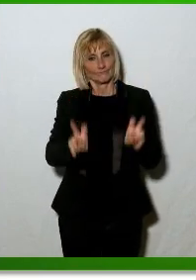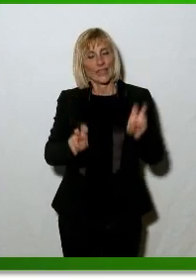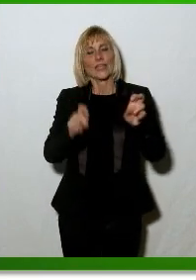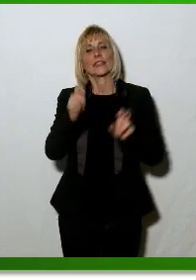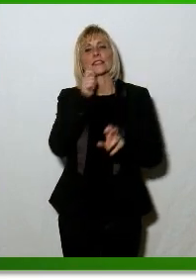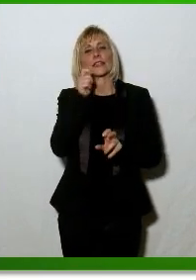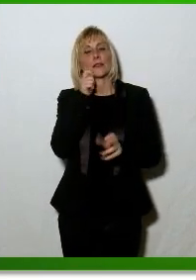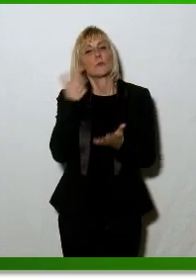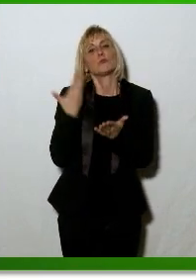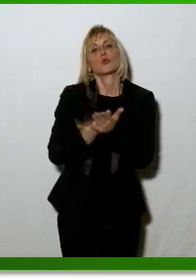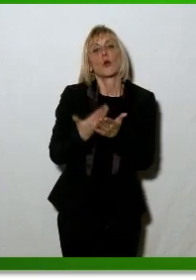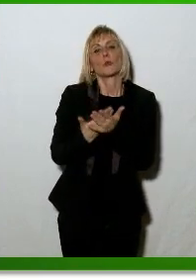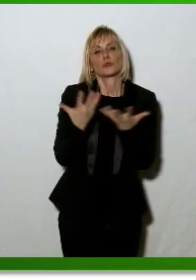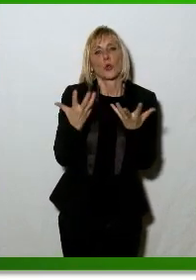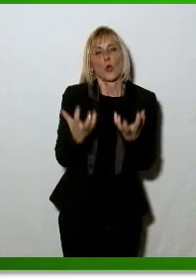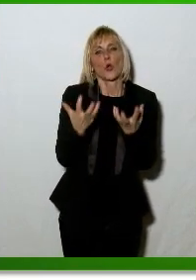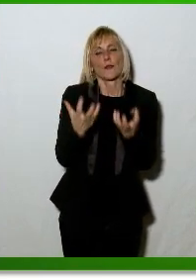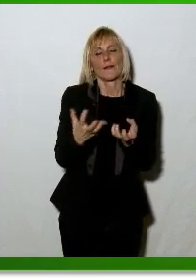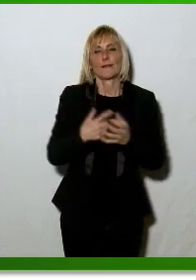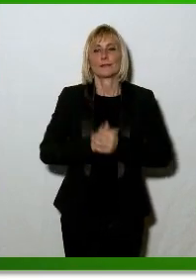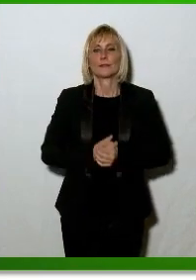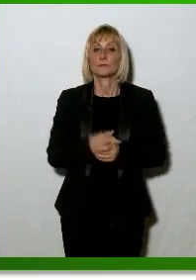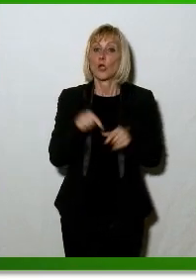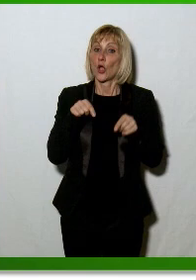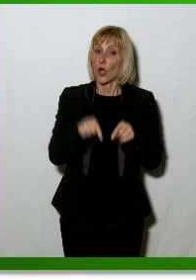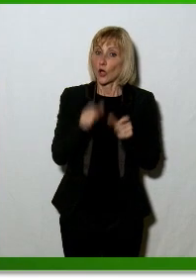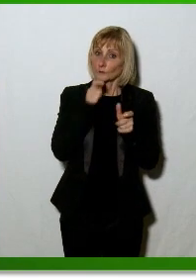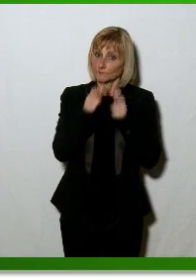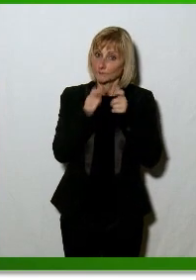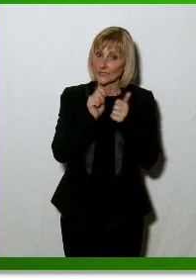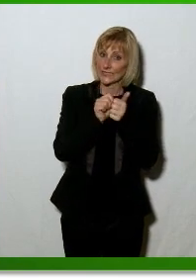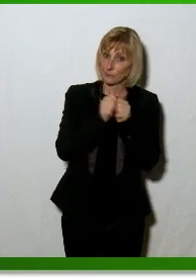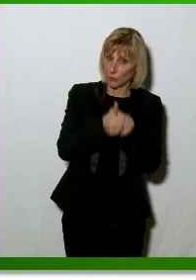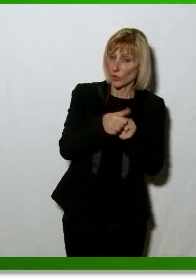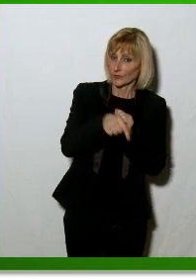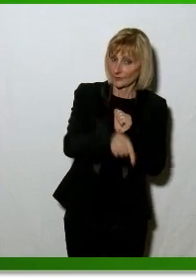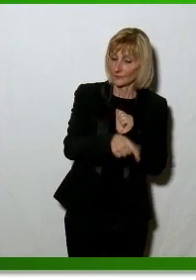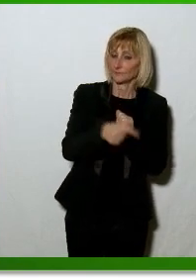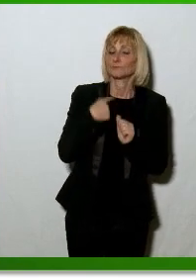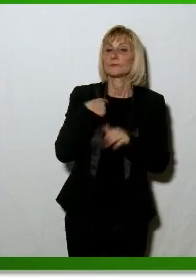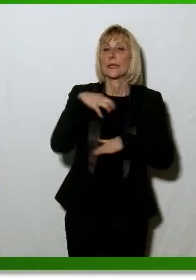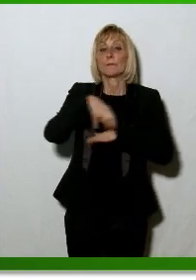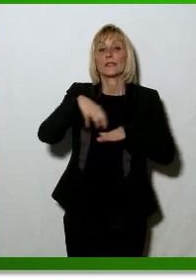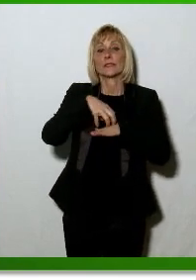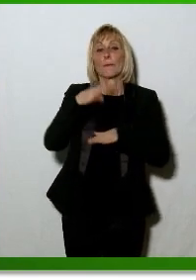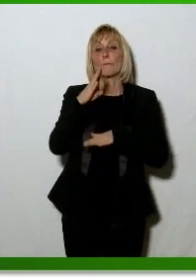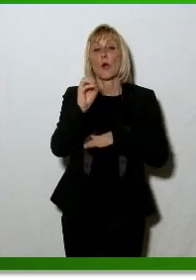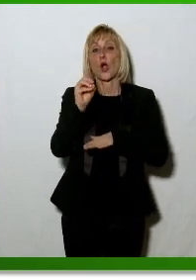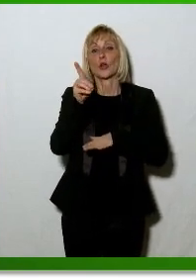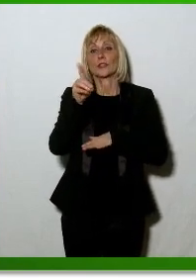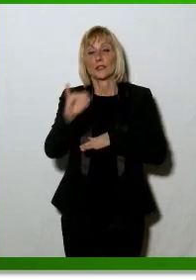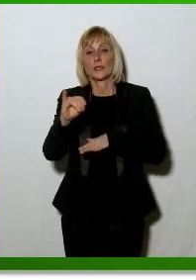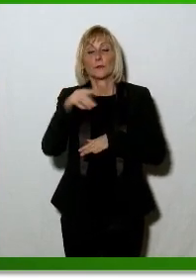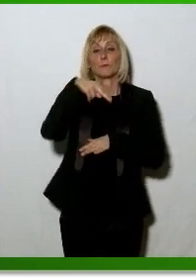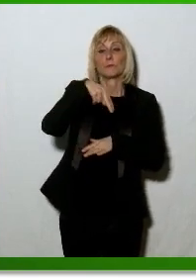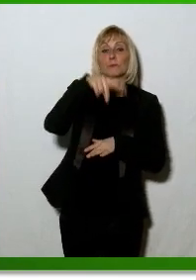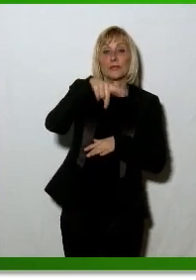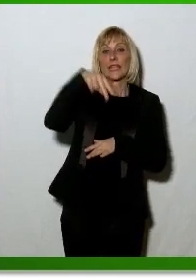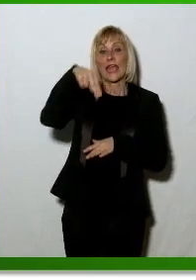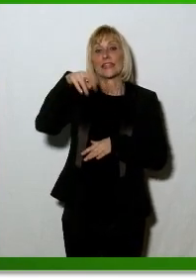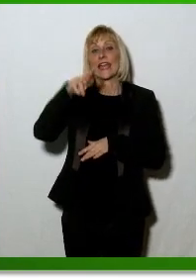proposte concrete Oggi parleremo Come anticipato di sport ascoltando anche il ministro Andrea bodi di pnrr di